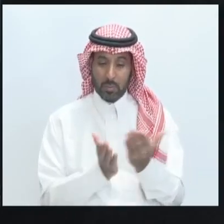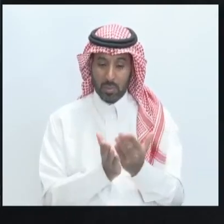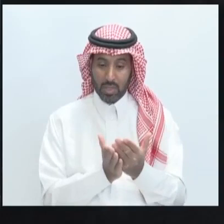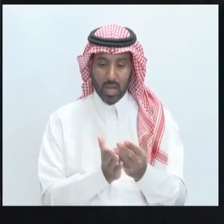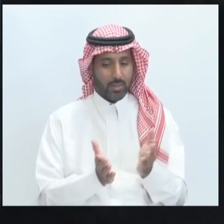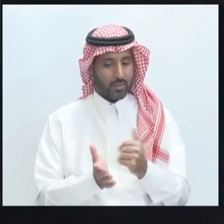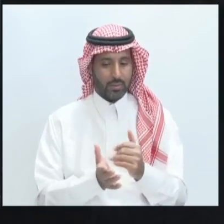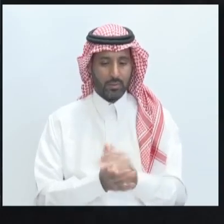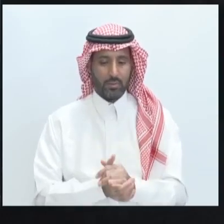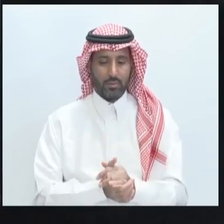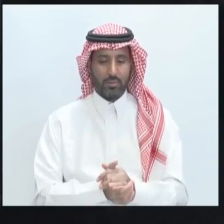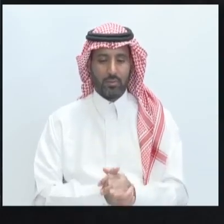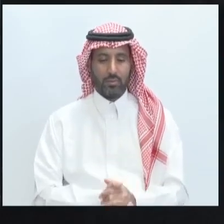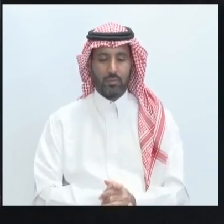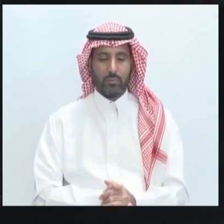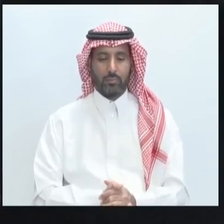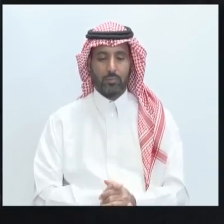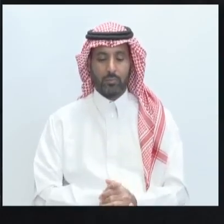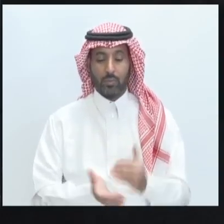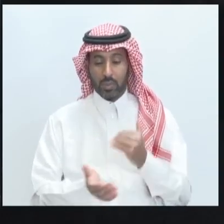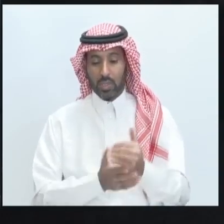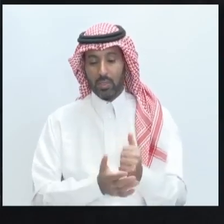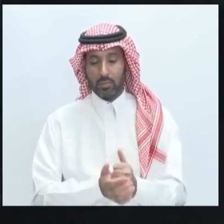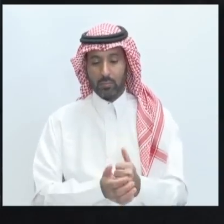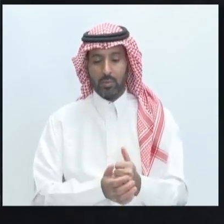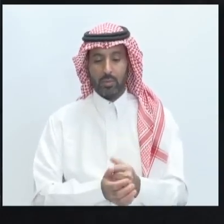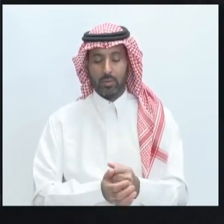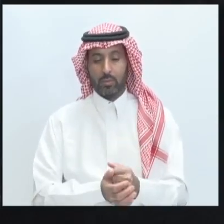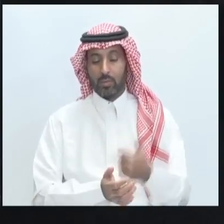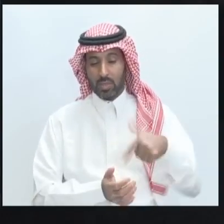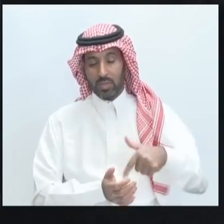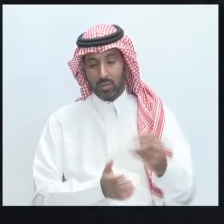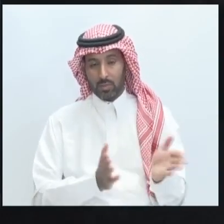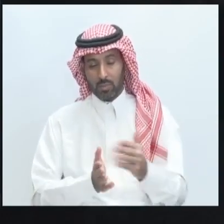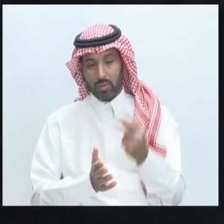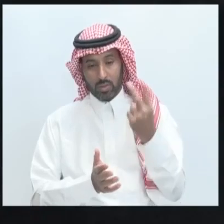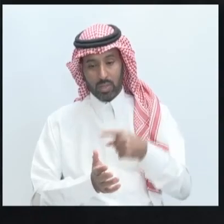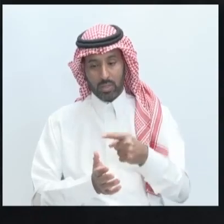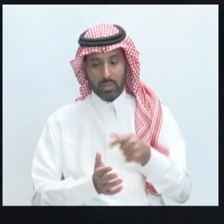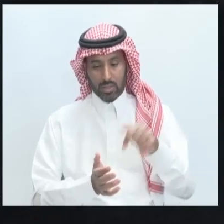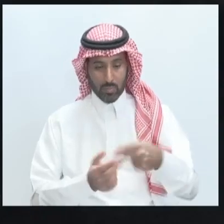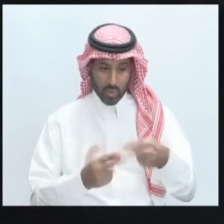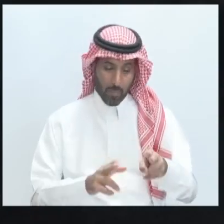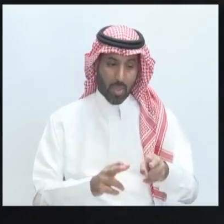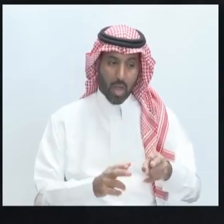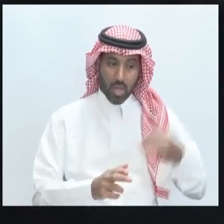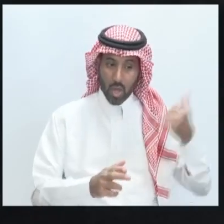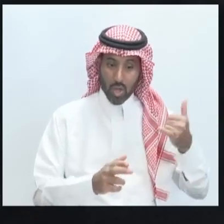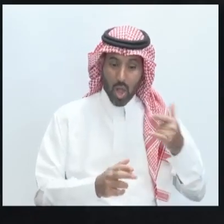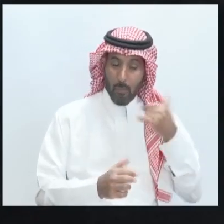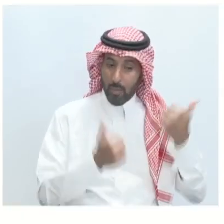المرحله تكون لديه بعض المسؤوليه من خلال اهتمامه وخوفه وحرصه على الاختبارات